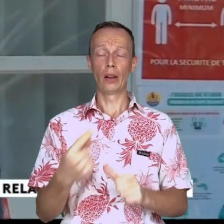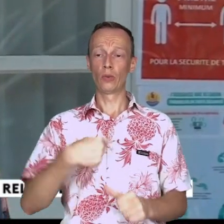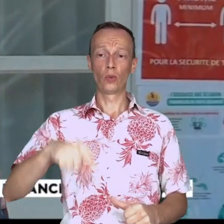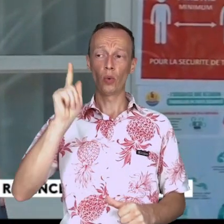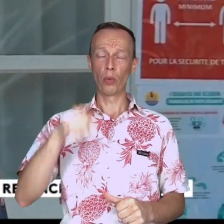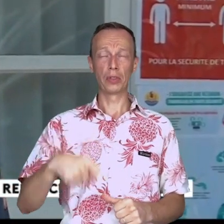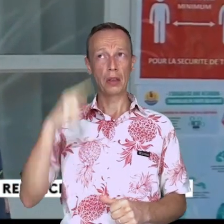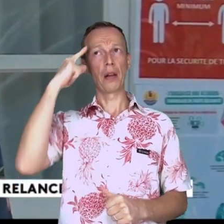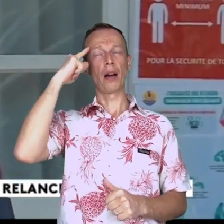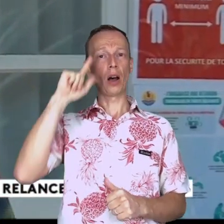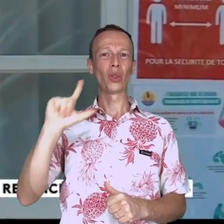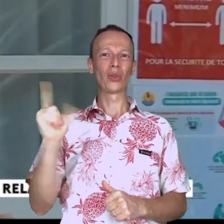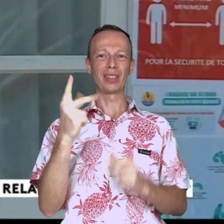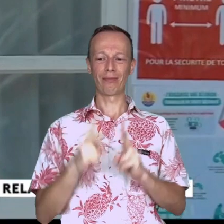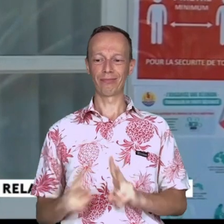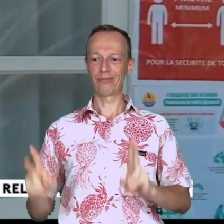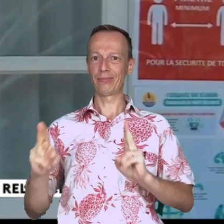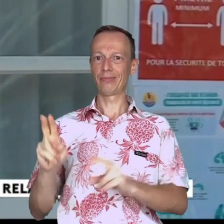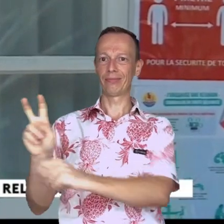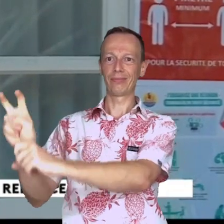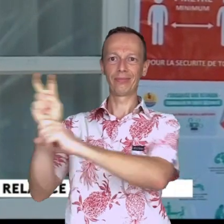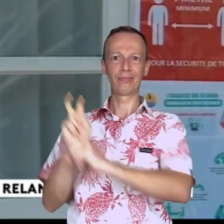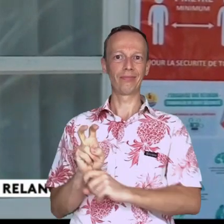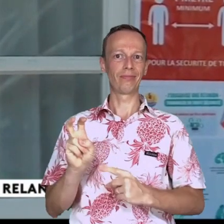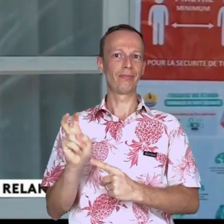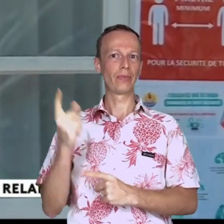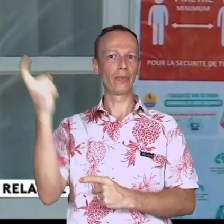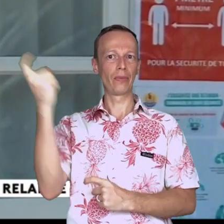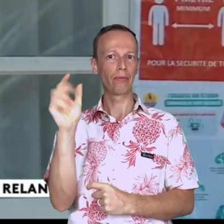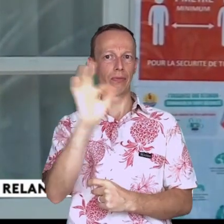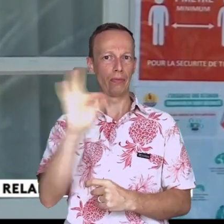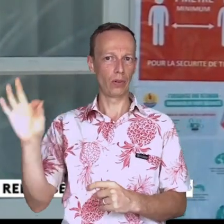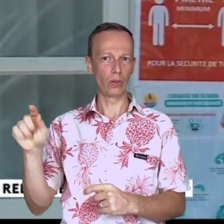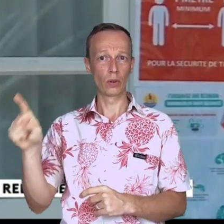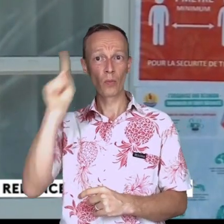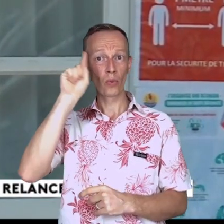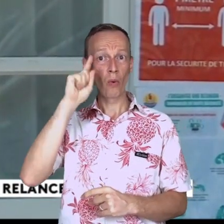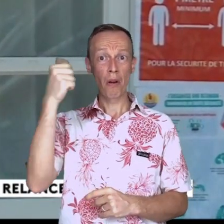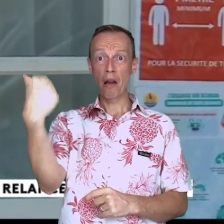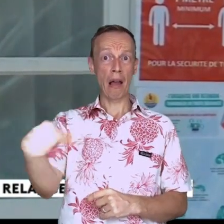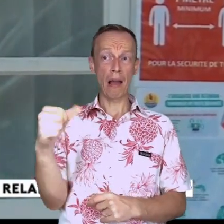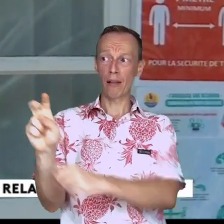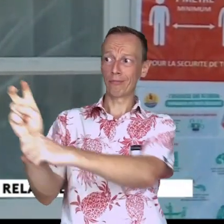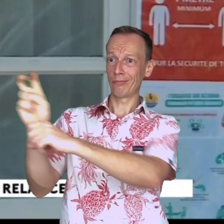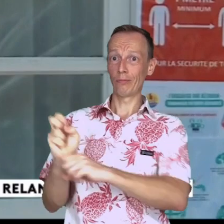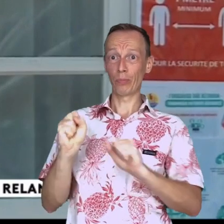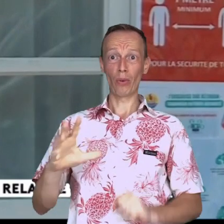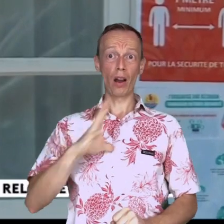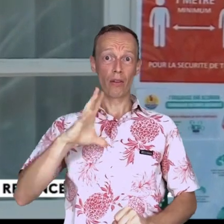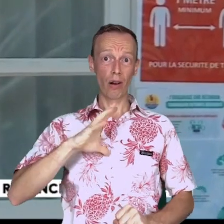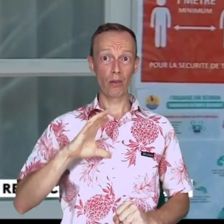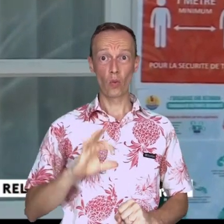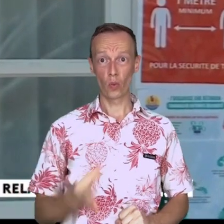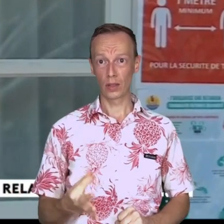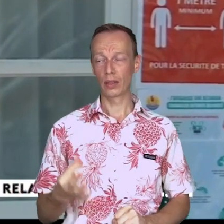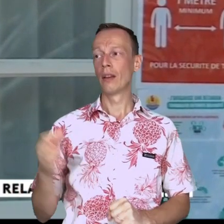moment-là compter sur la deuxième tranche qui est attendue de l'emprunt de l'État, puisque c'est le seul emprunt dont nous pouvons